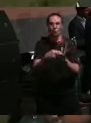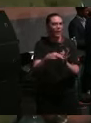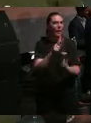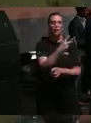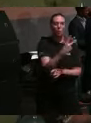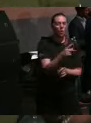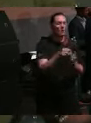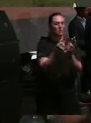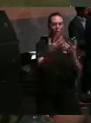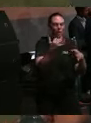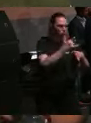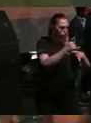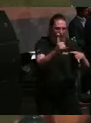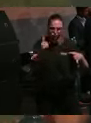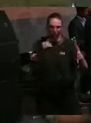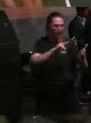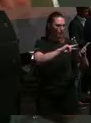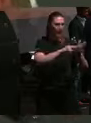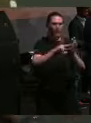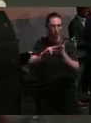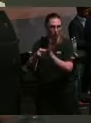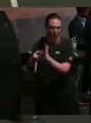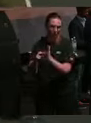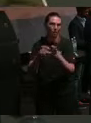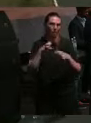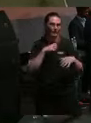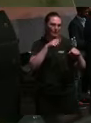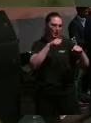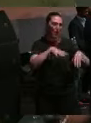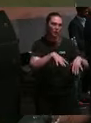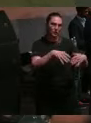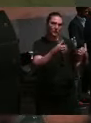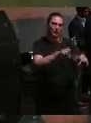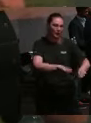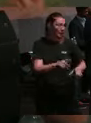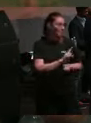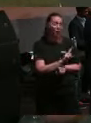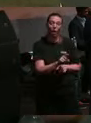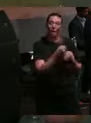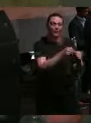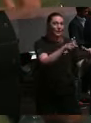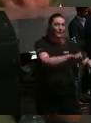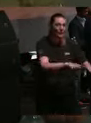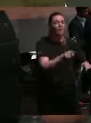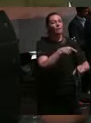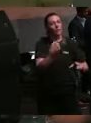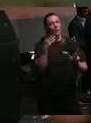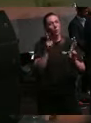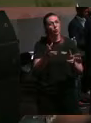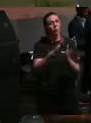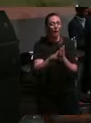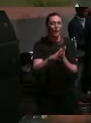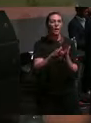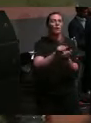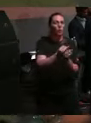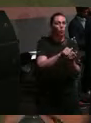ulike teknologier som skal brukes for å løse denne krisen. Og det ikke bare energikrisen vi skal ha i høve samtidig. Vi skal ha klimakrisen, vi skal ha naturkrisen